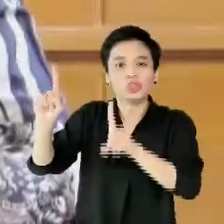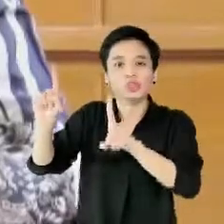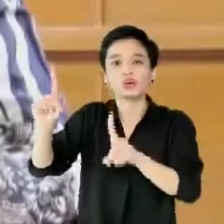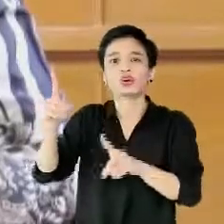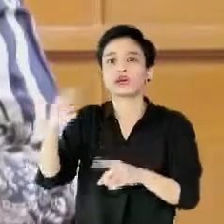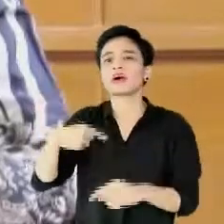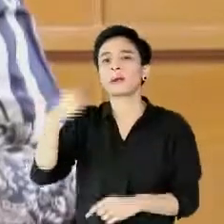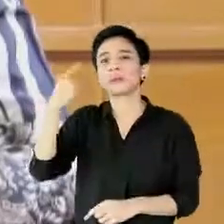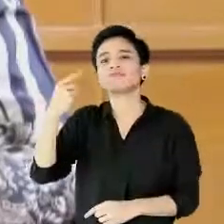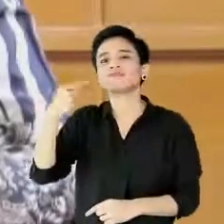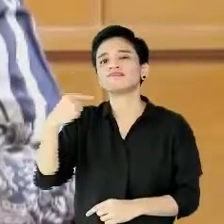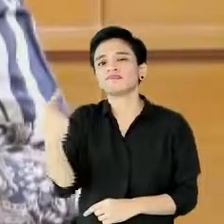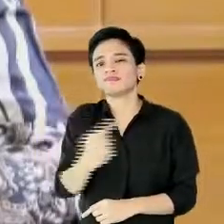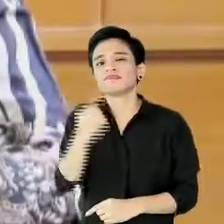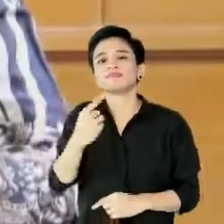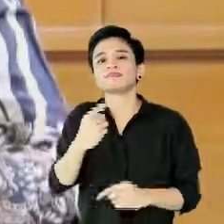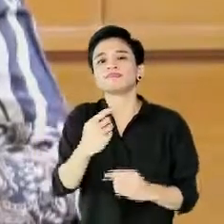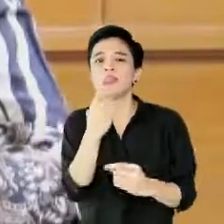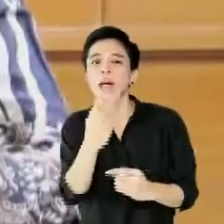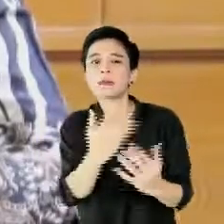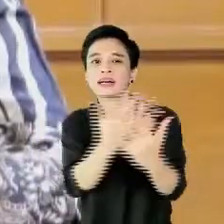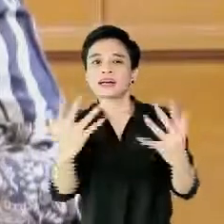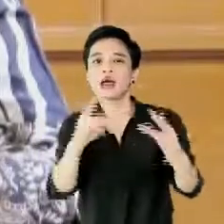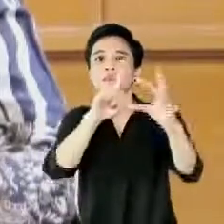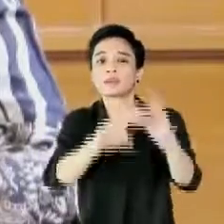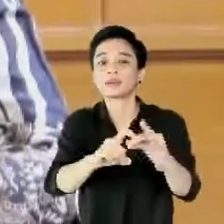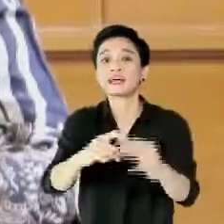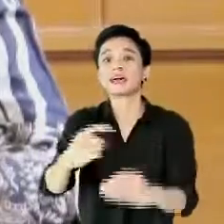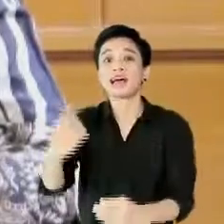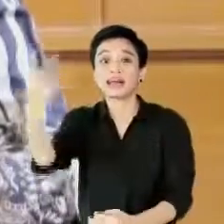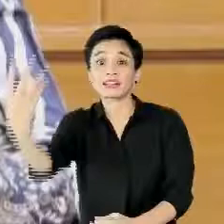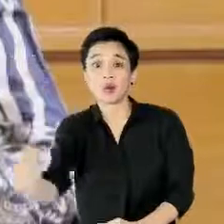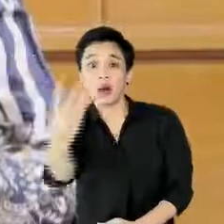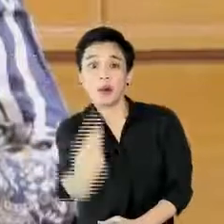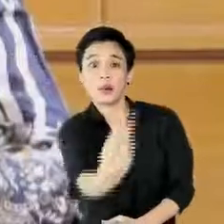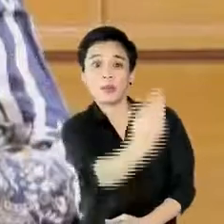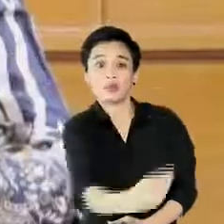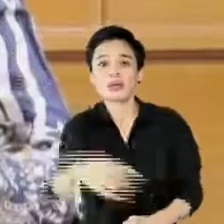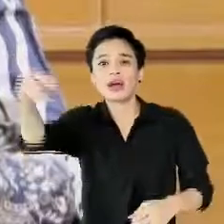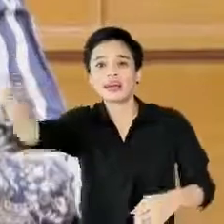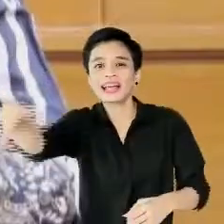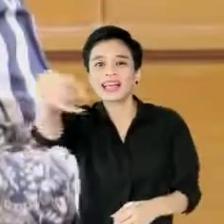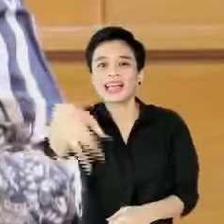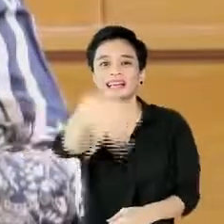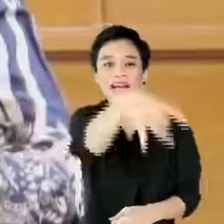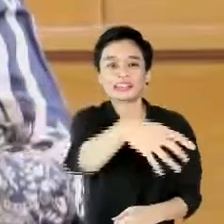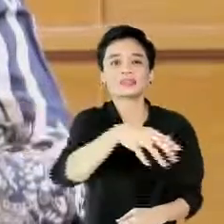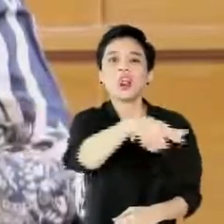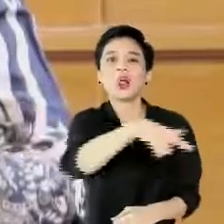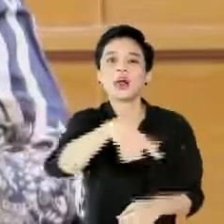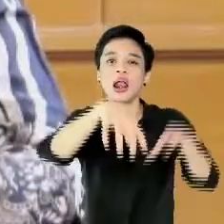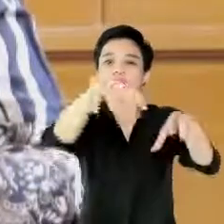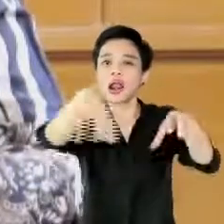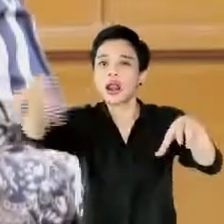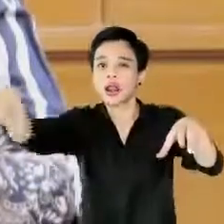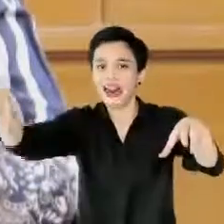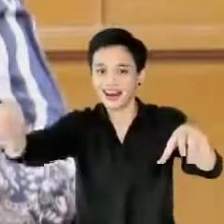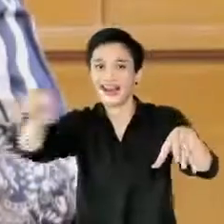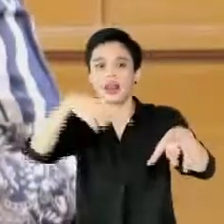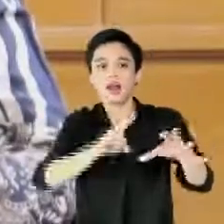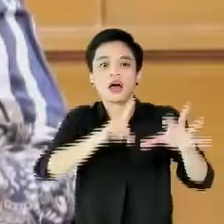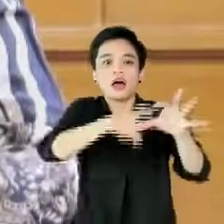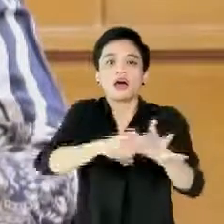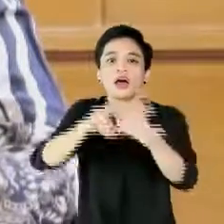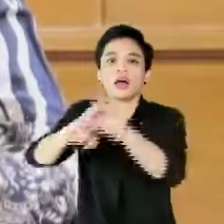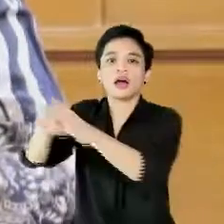jadi kita menekankan kepada posko desa atau kelurahan yang pernah diaktivasi ini untuk kembali efektif melakukan